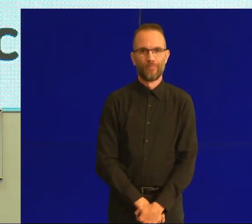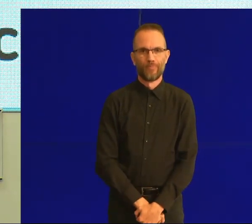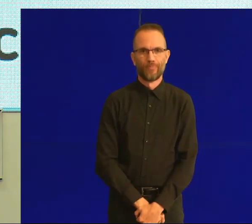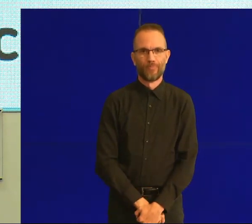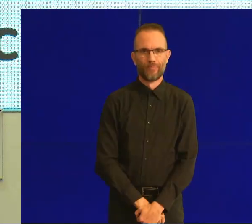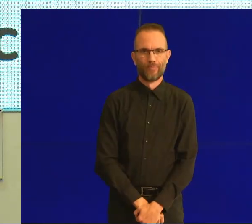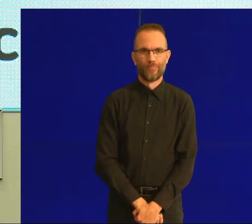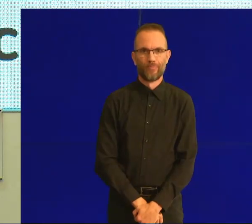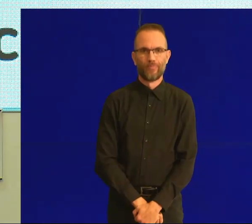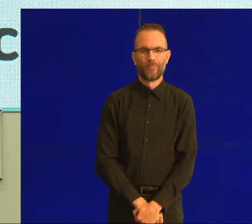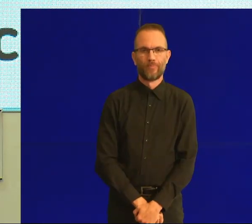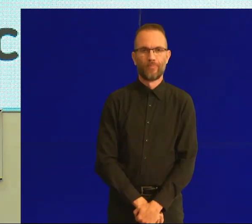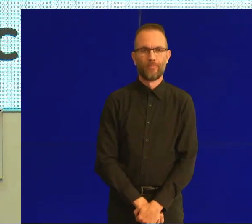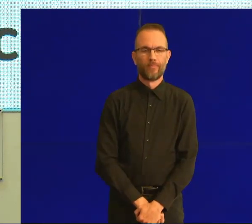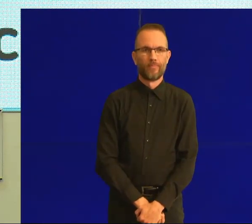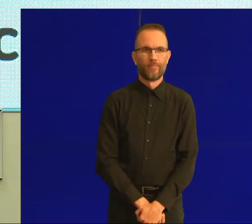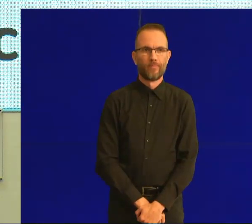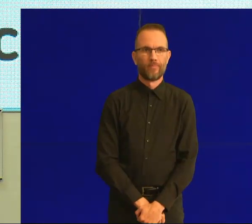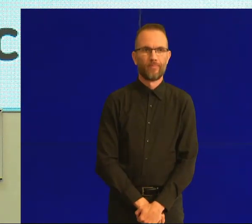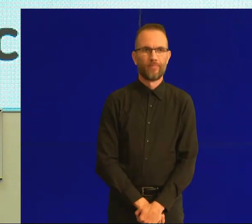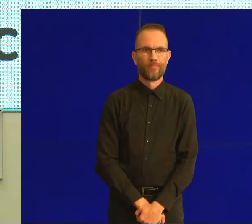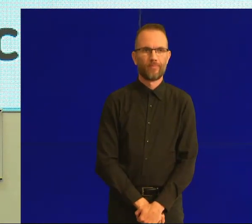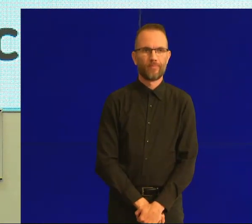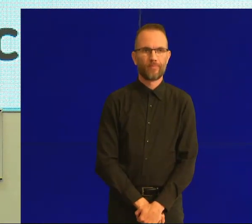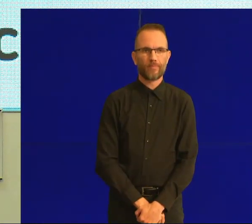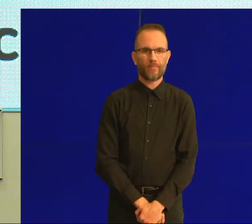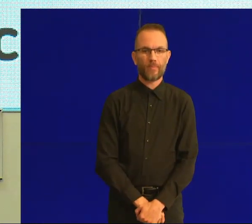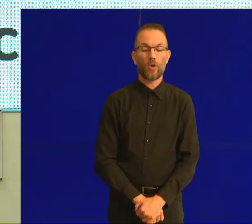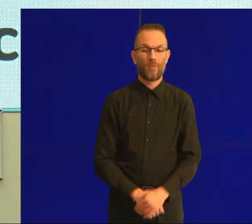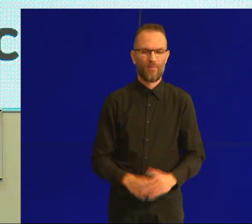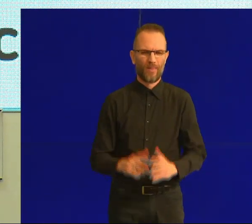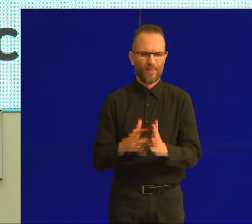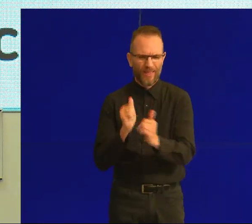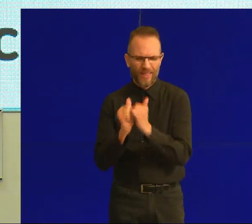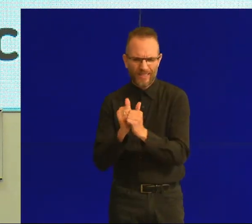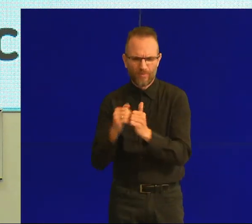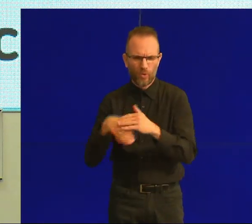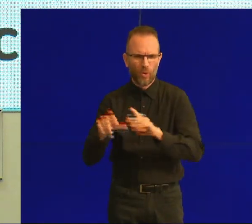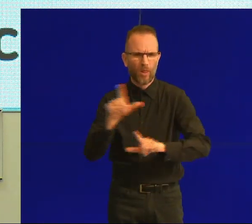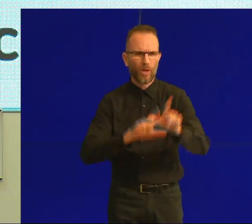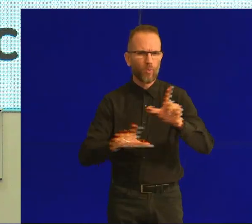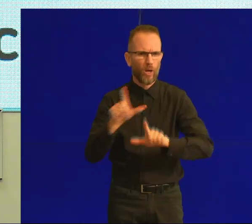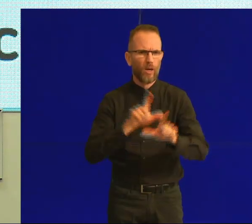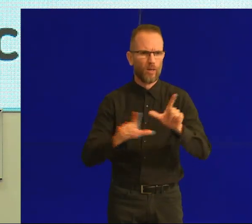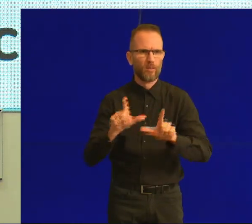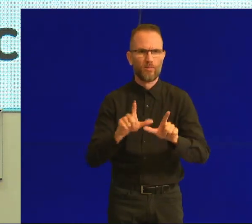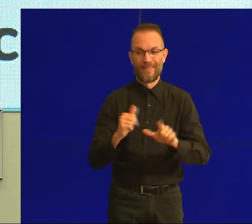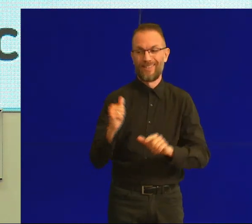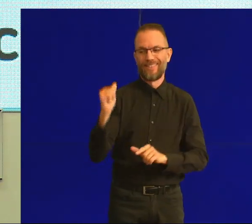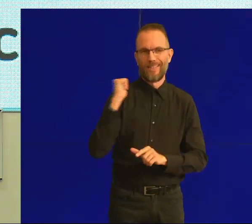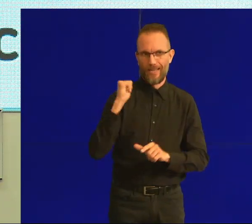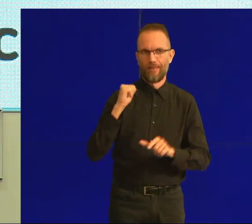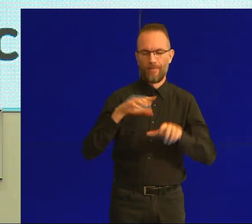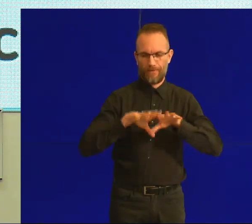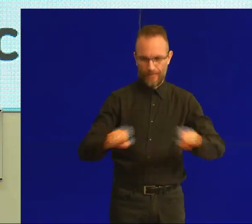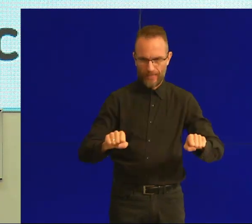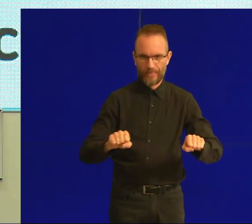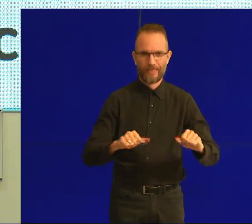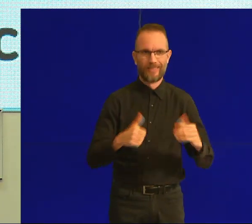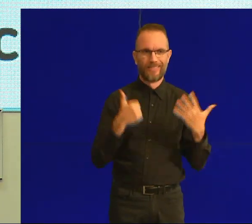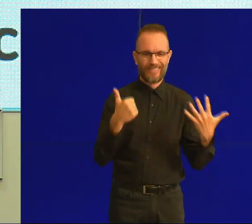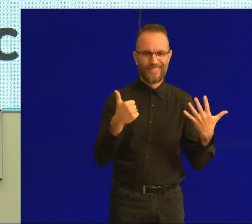en ce qui concerne les tests de laboratoire hier 6610 tests ont été réalisés